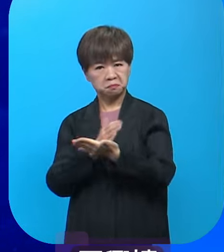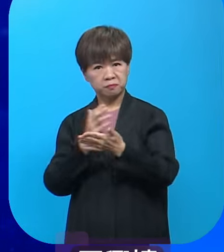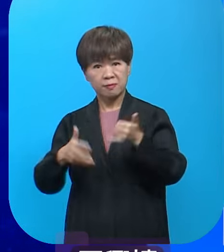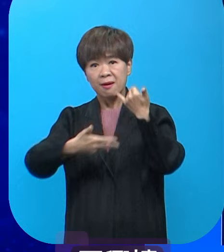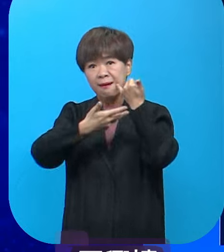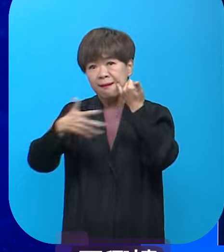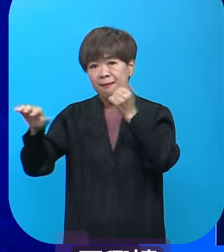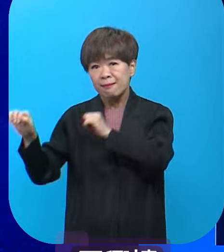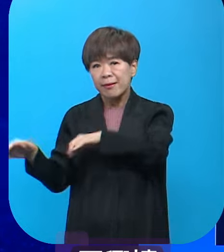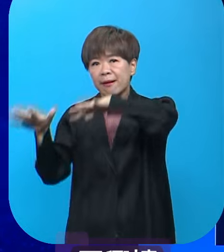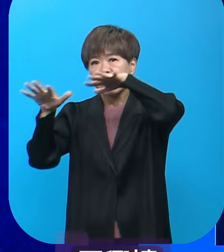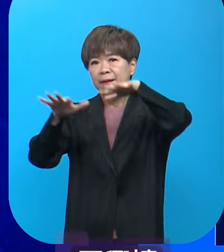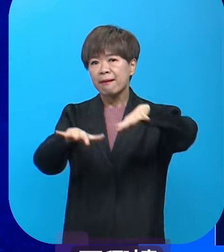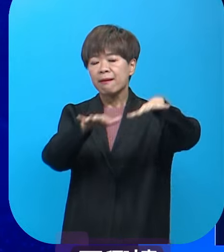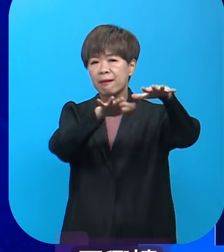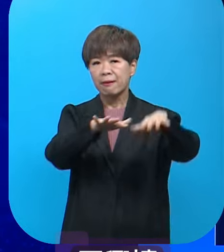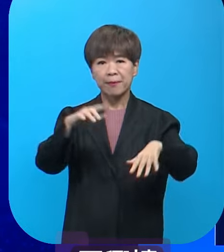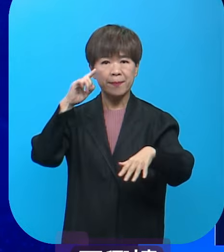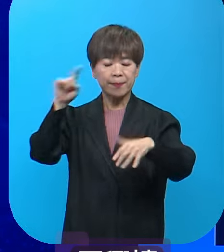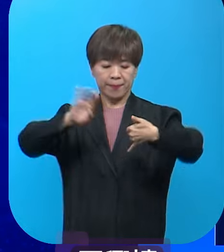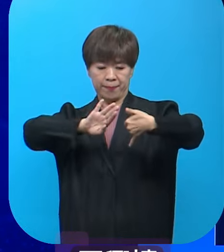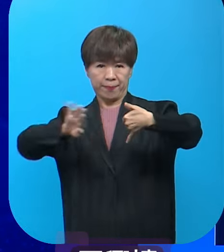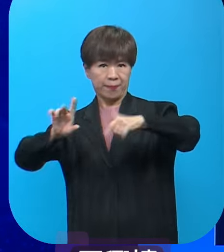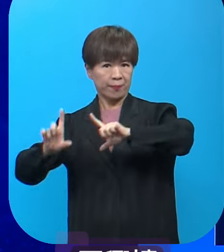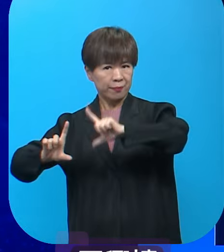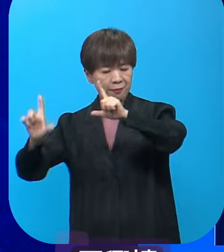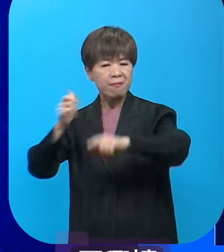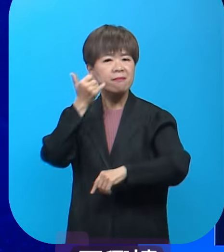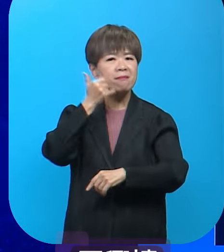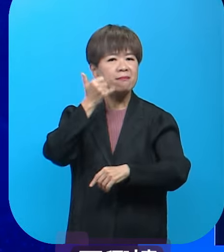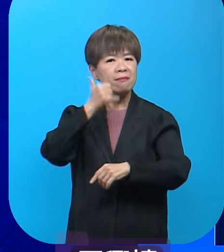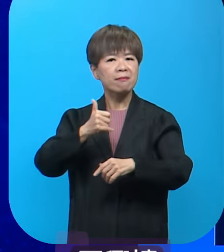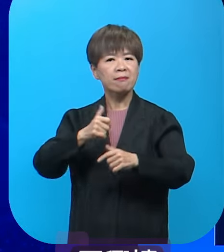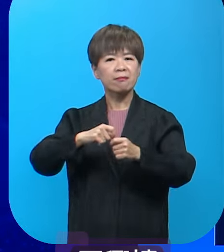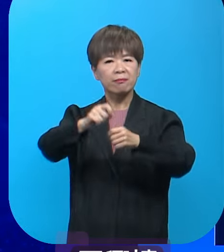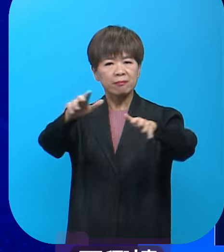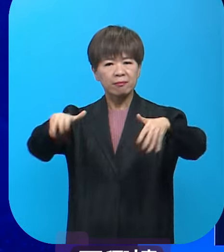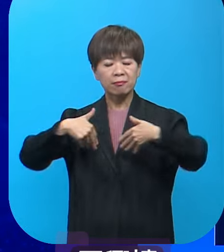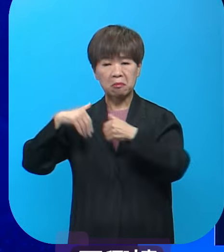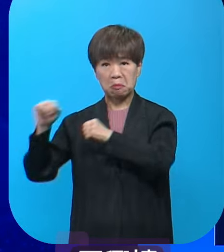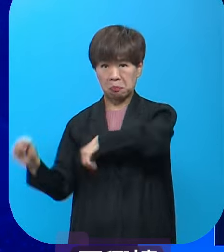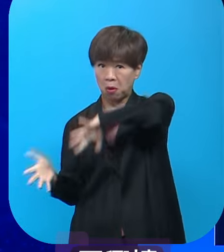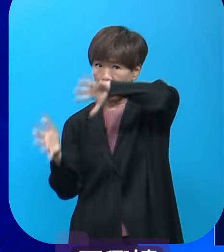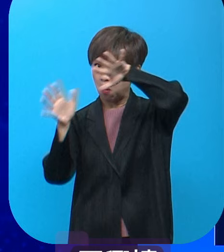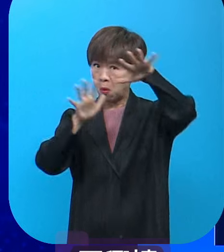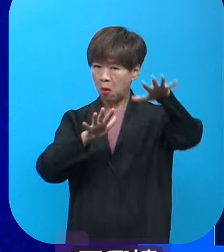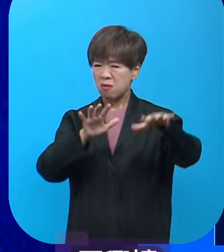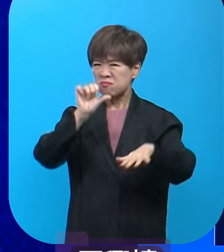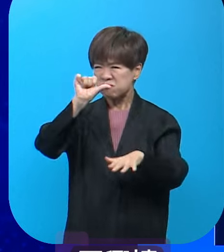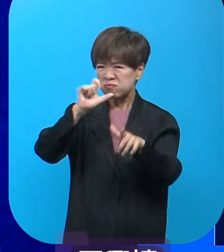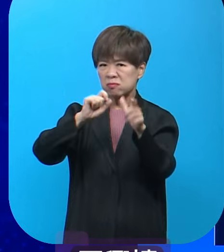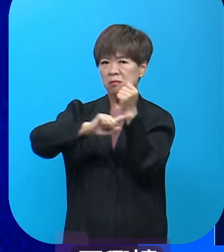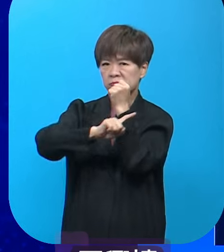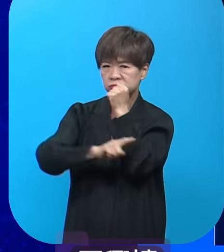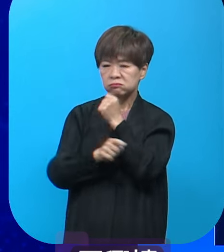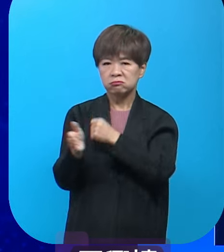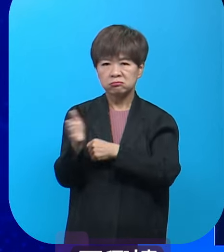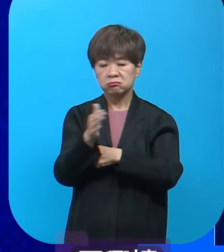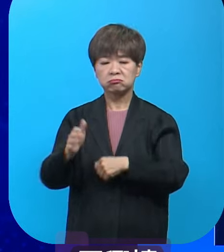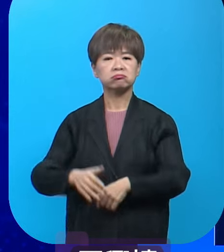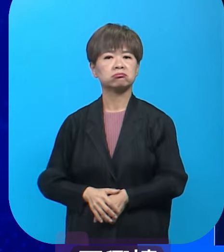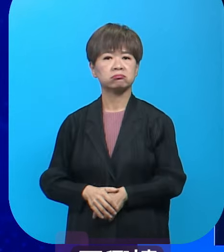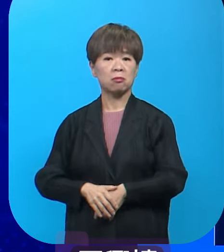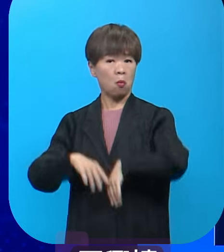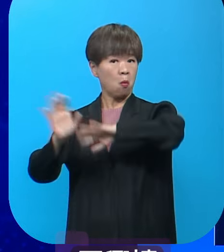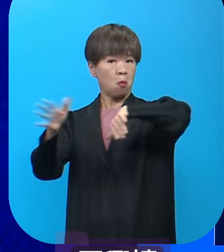部分，可能到明天在东半部以及基隆北海岸、恒春半岛，浪高会达到5米左右。而在风力的部